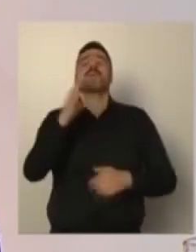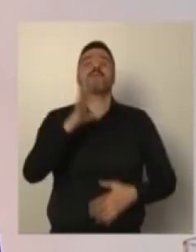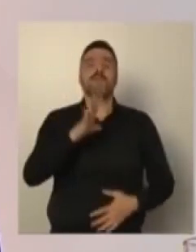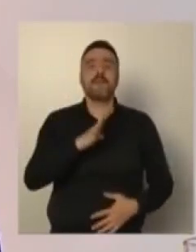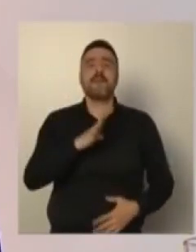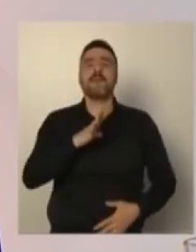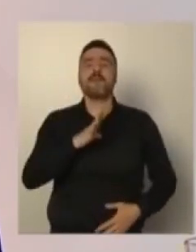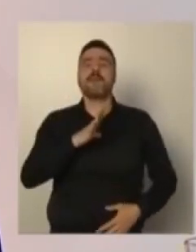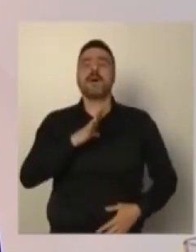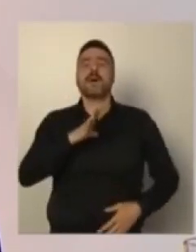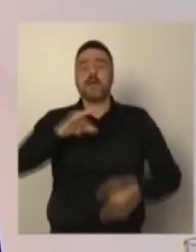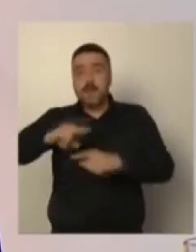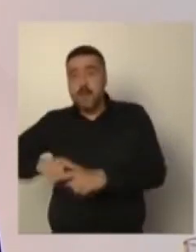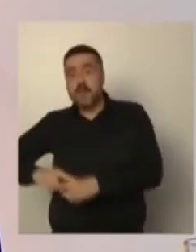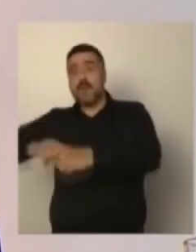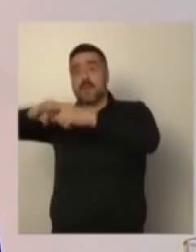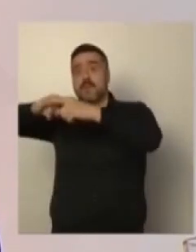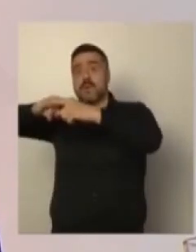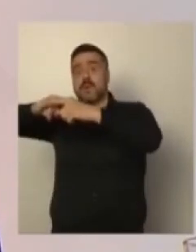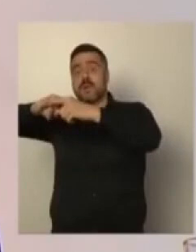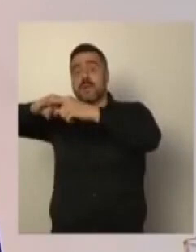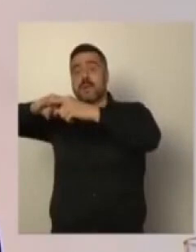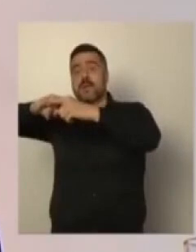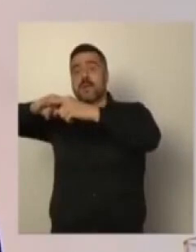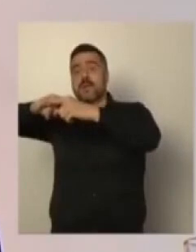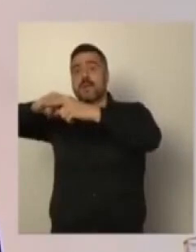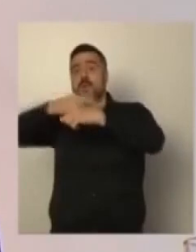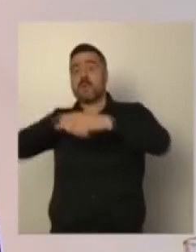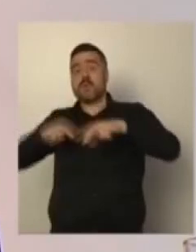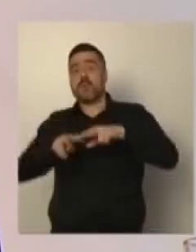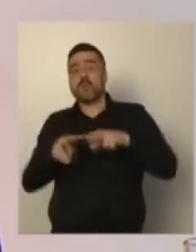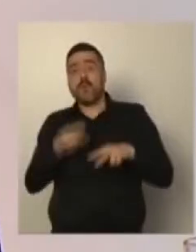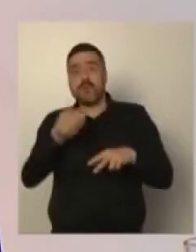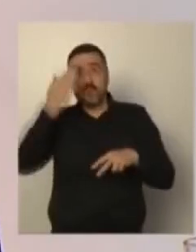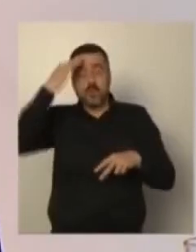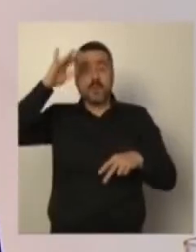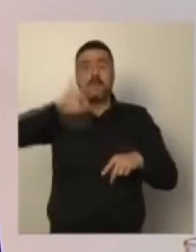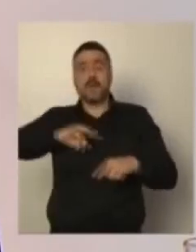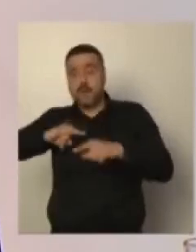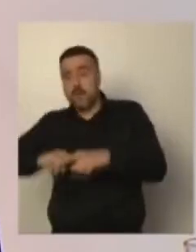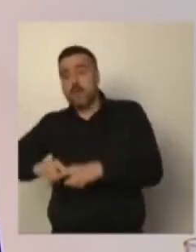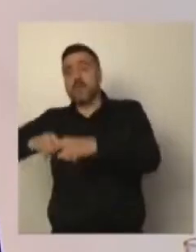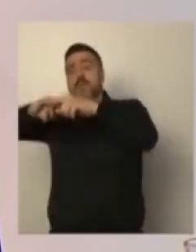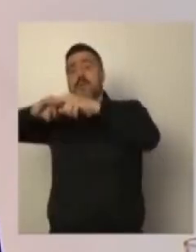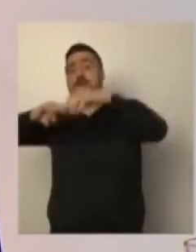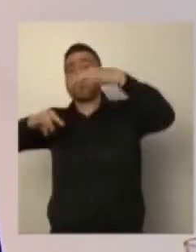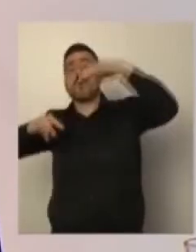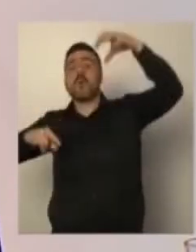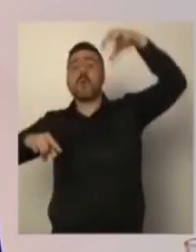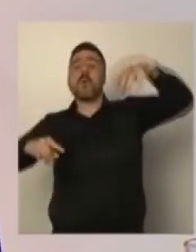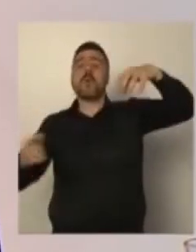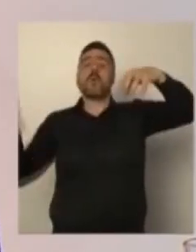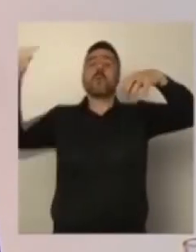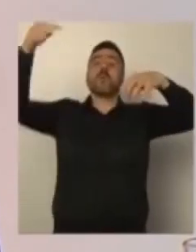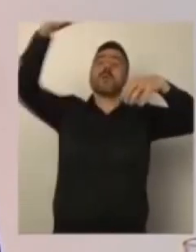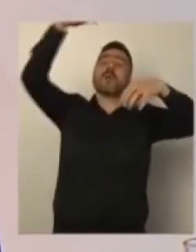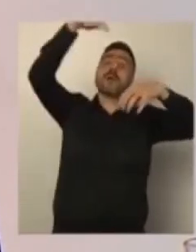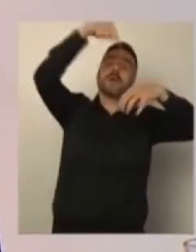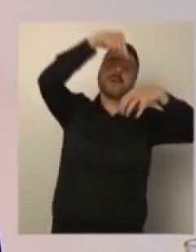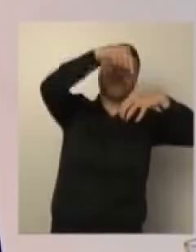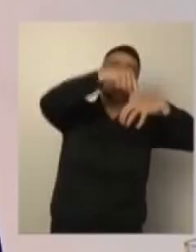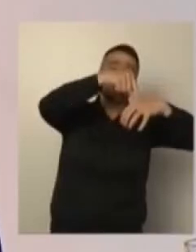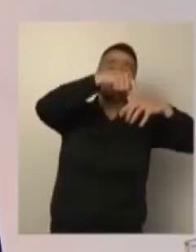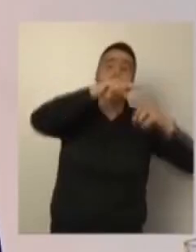Mekke-i Mükerreme'den, Mescid-i Haram'dan, Mescid-i Aksa'ya, oradan göklere